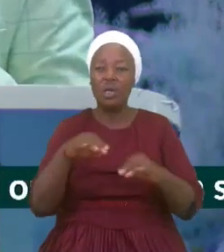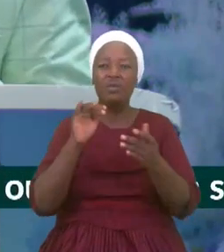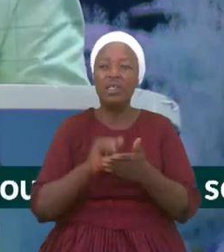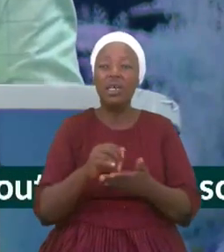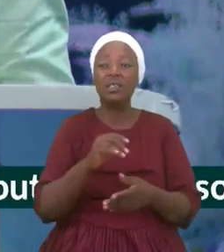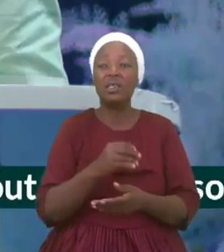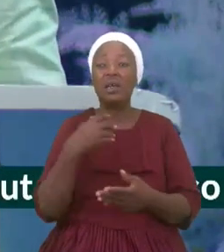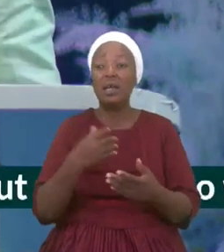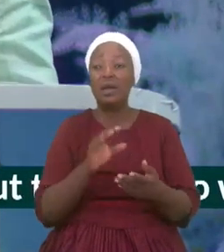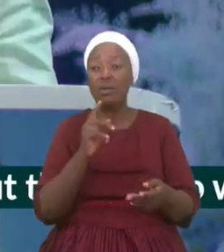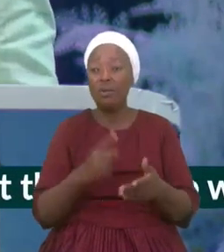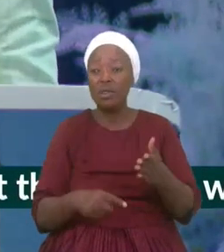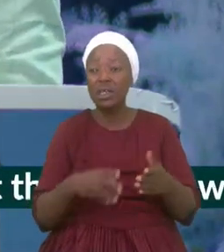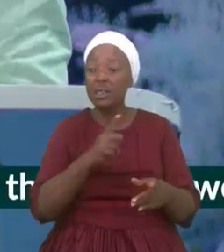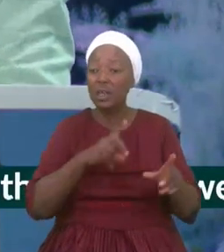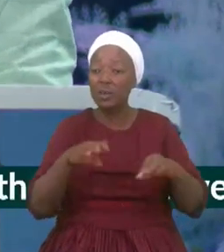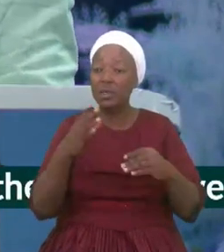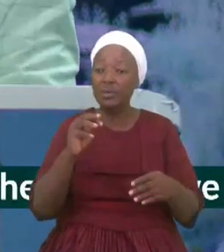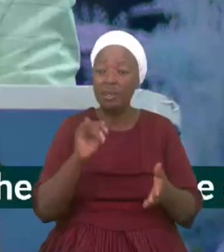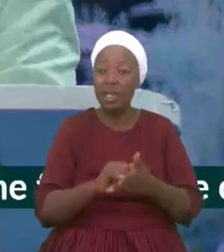vous qui êtes assis